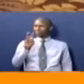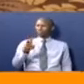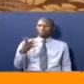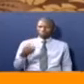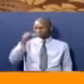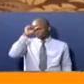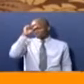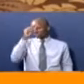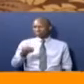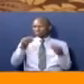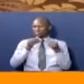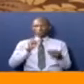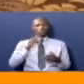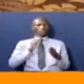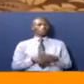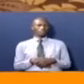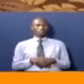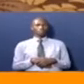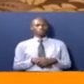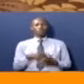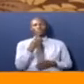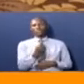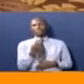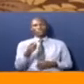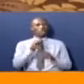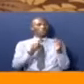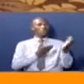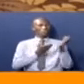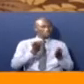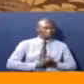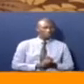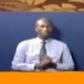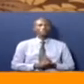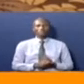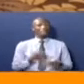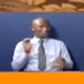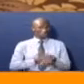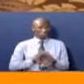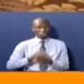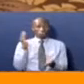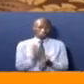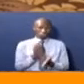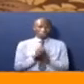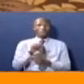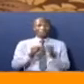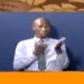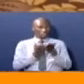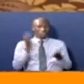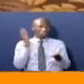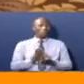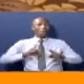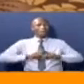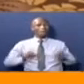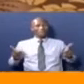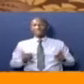government zinatupea, kila kitu ni kuhusu biashara. Na ni vizuri kukuwa na sera kuhusu biashara. Lakini si